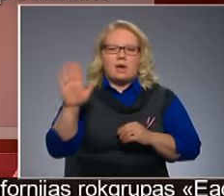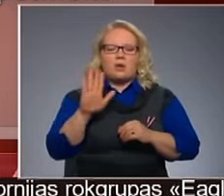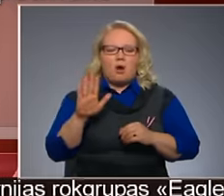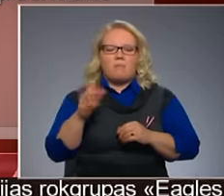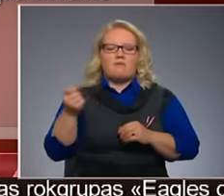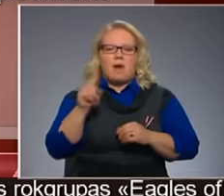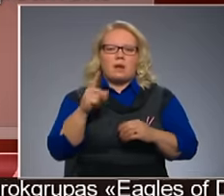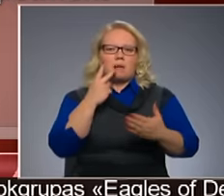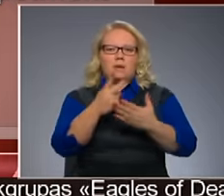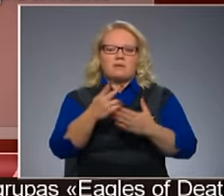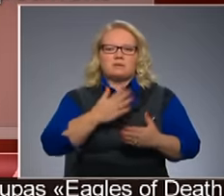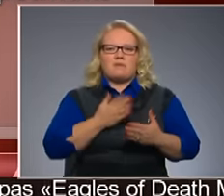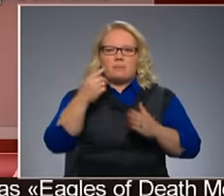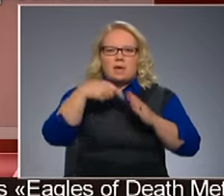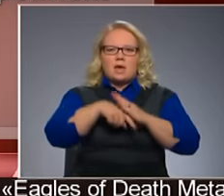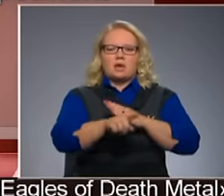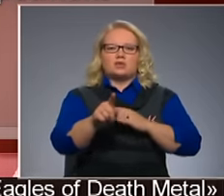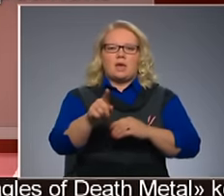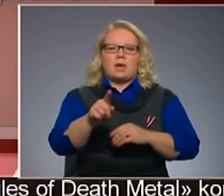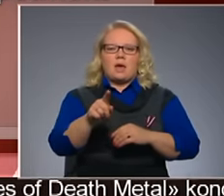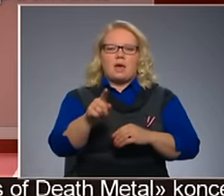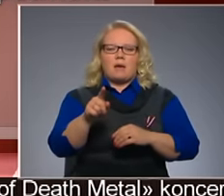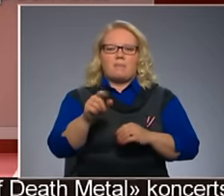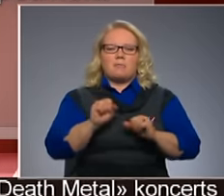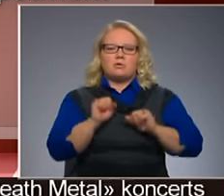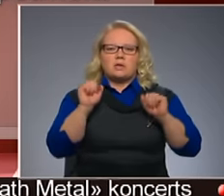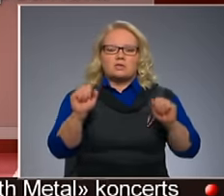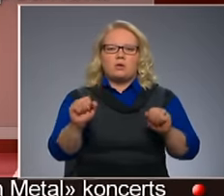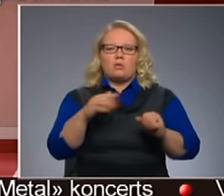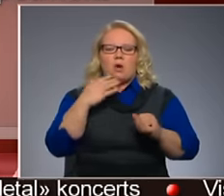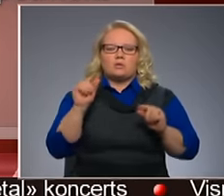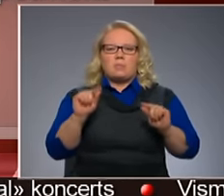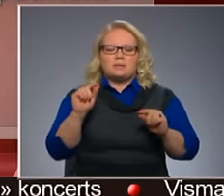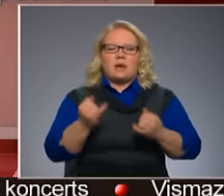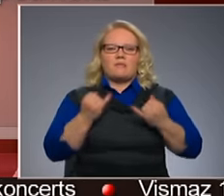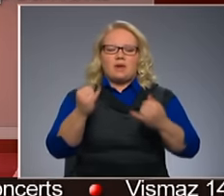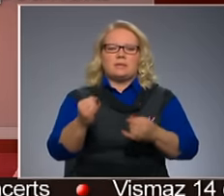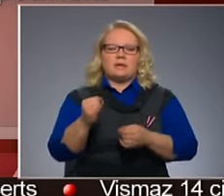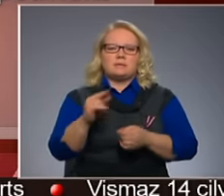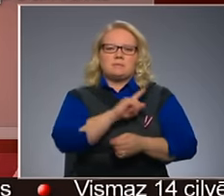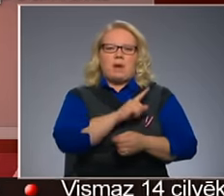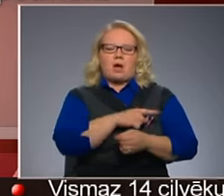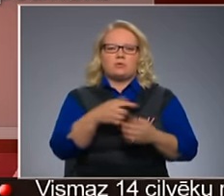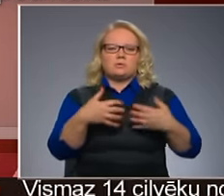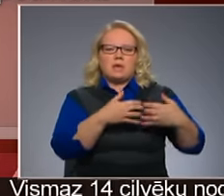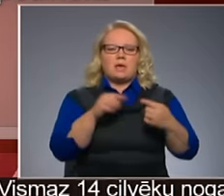vairāk pievērsīsies saviem iekšējiem izaicinājumiem un daudz mazāk veltīs savus spēkus cīņai pret šo teroristisko grupējumu.